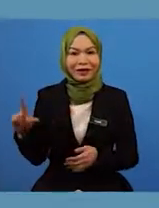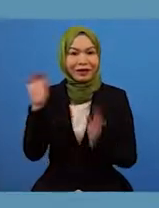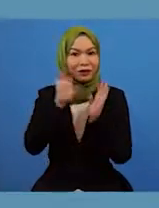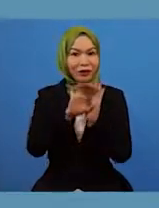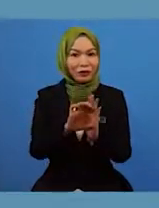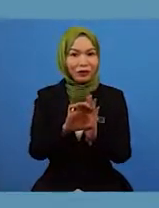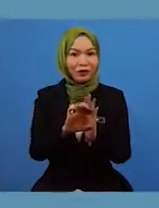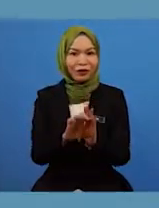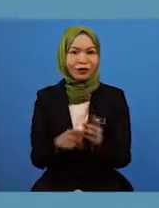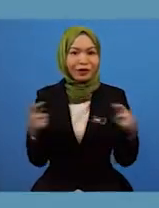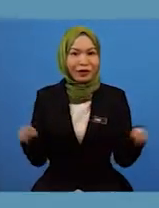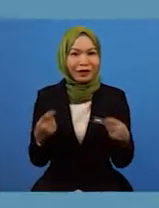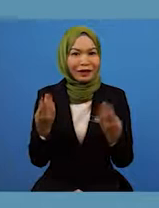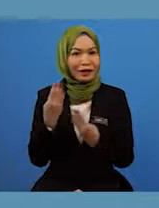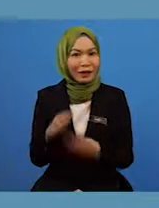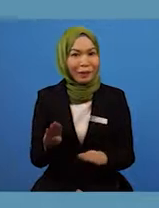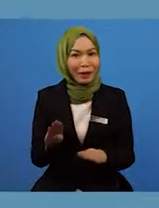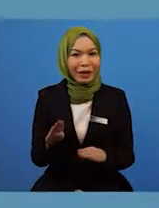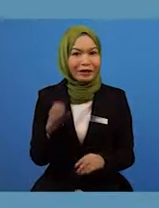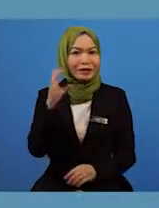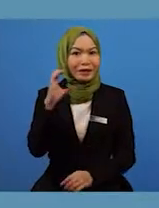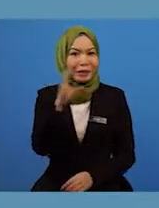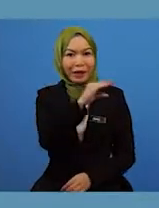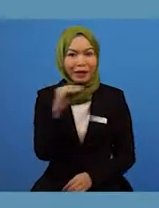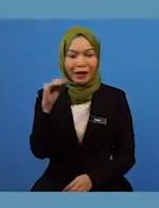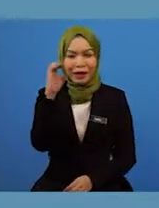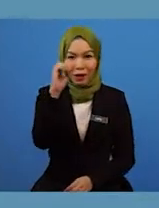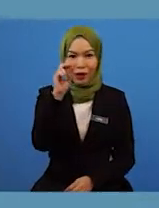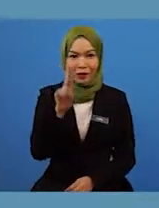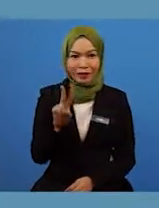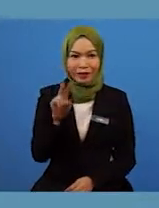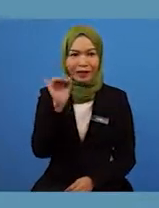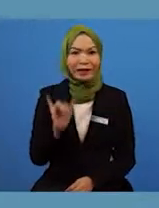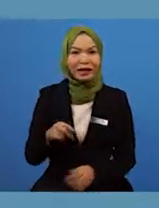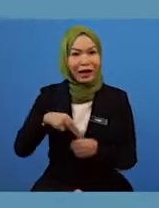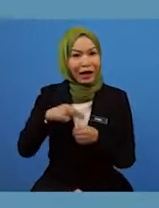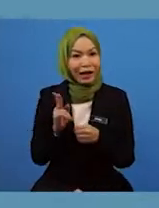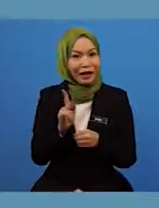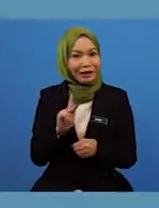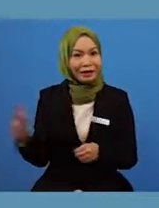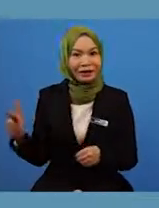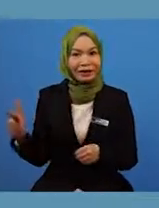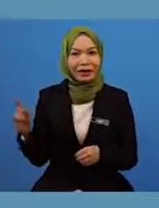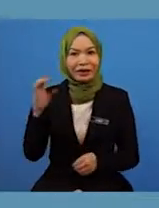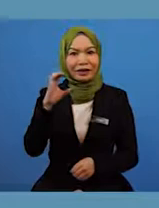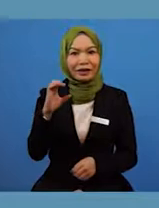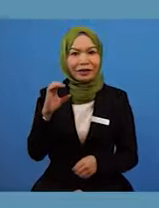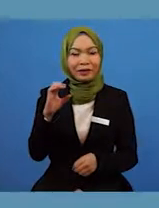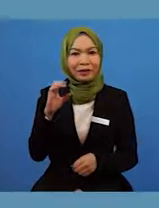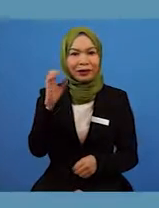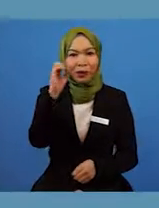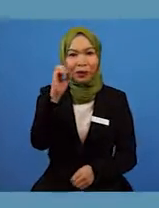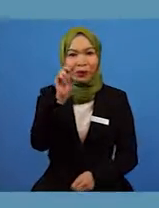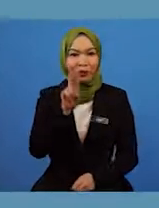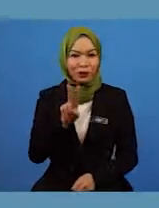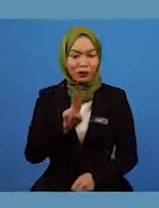balas antara karbon dengan oksigen yang menghasilkan karbon dioksida.